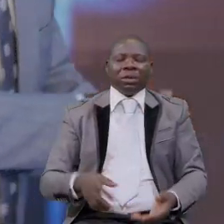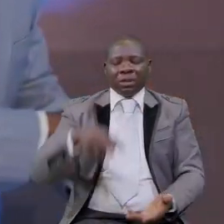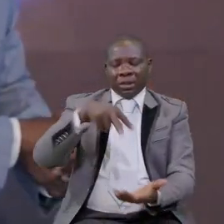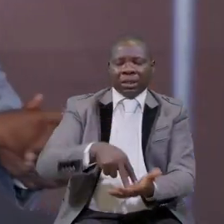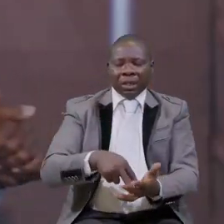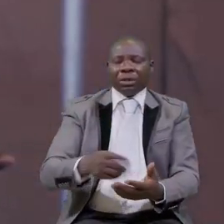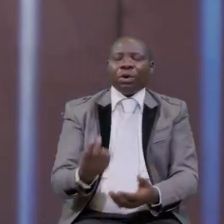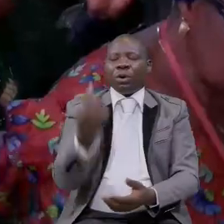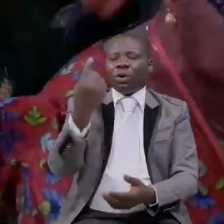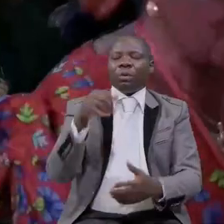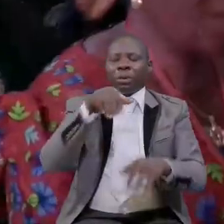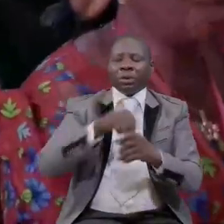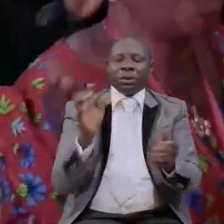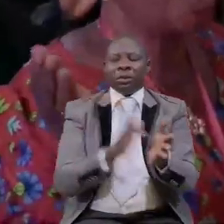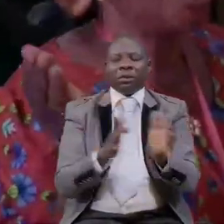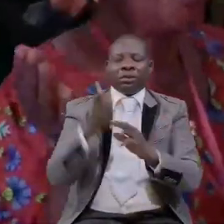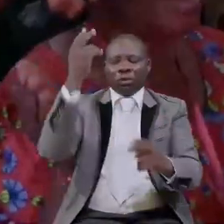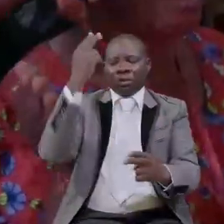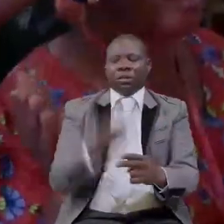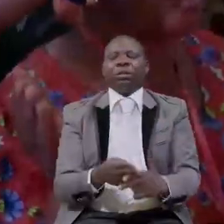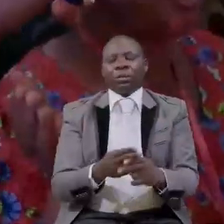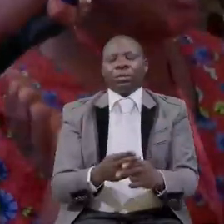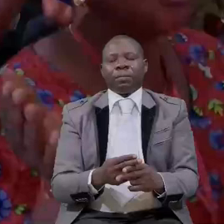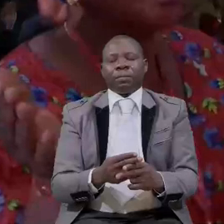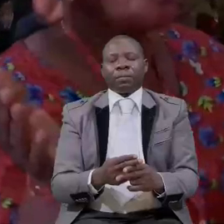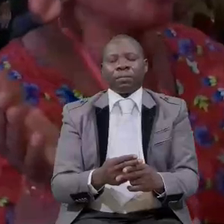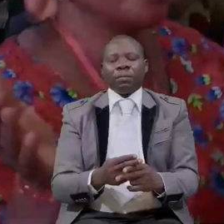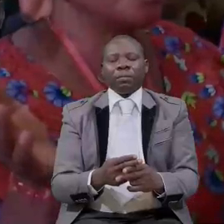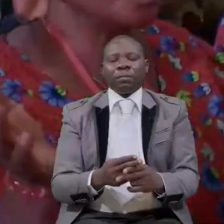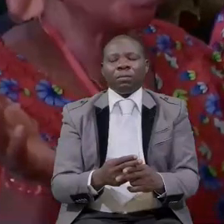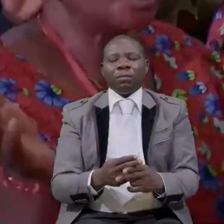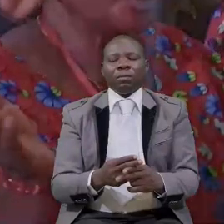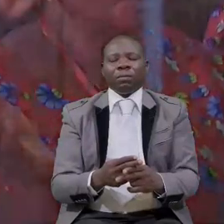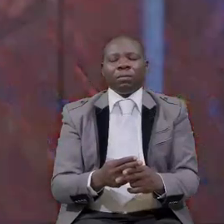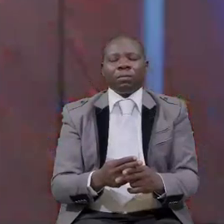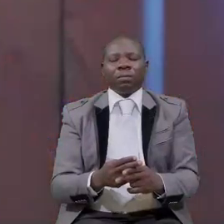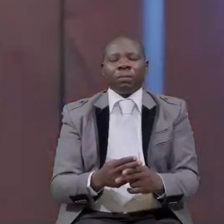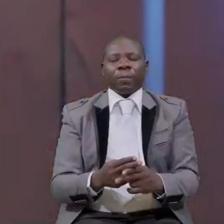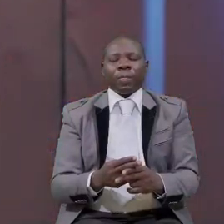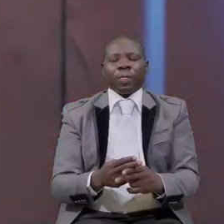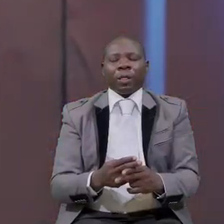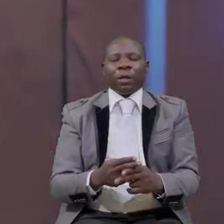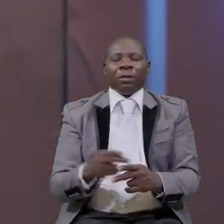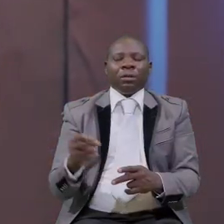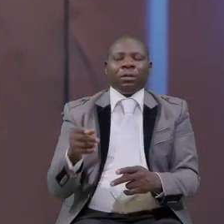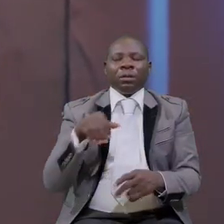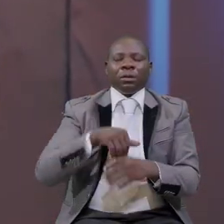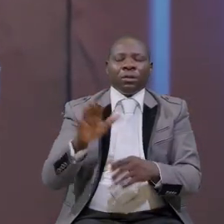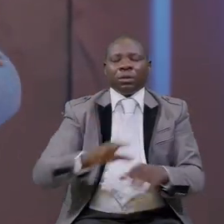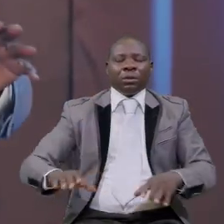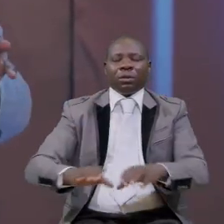guéris au nom de Jésus. Dans ton